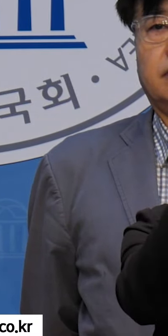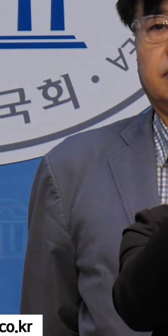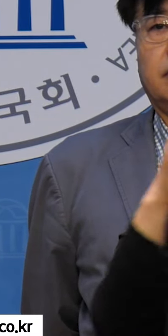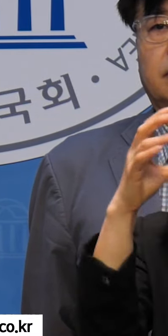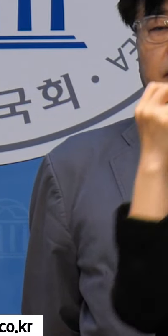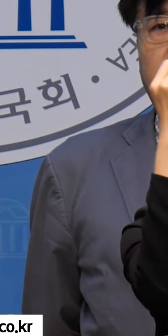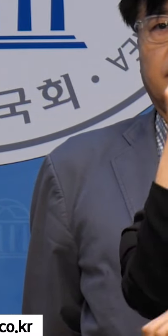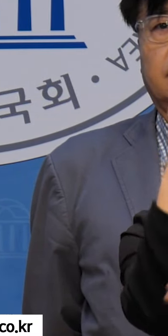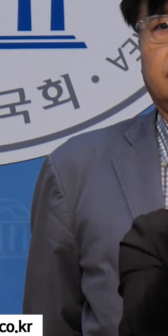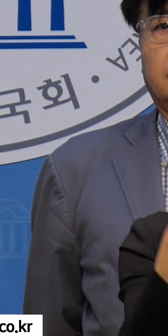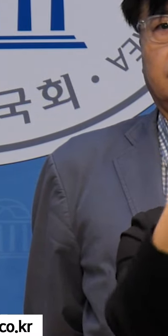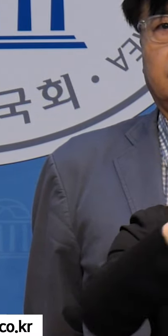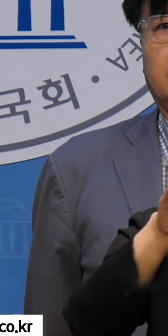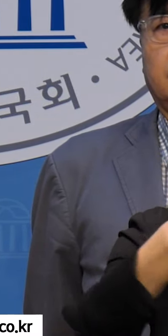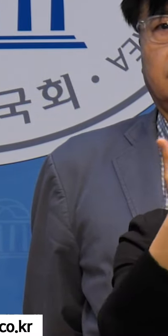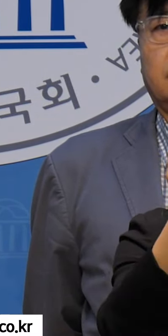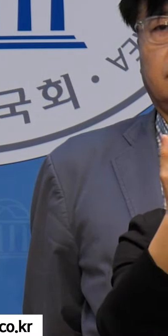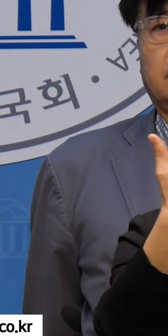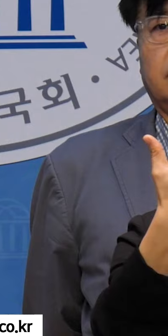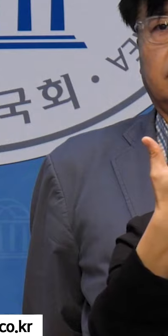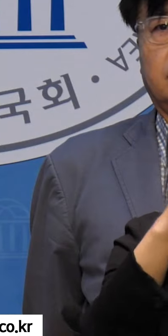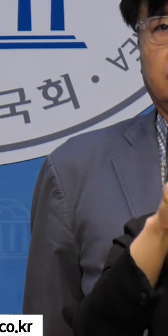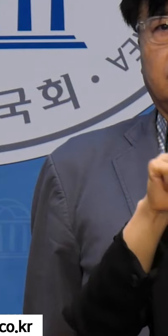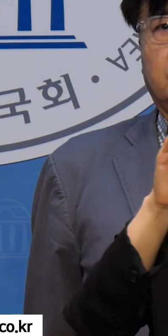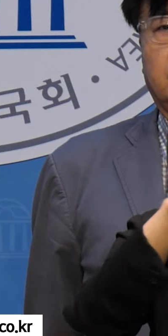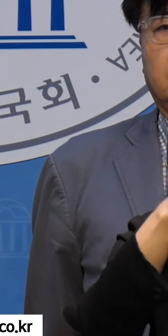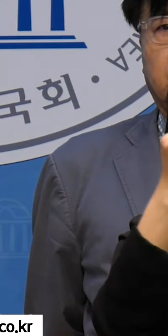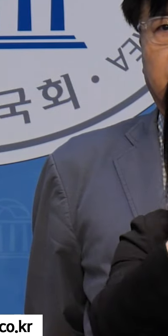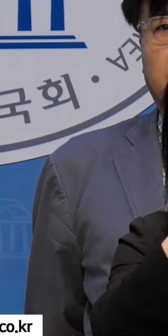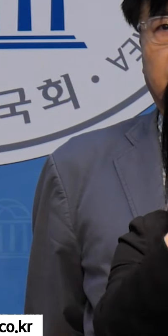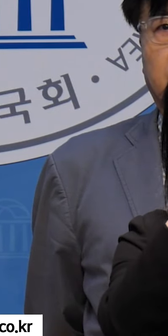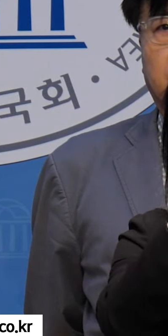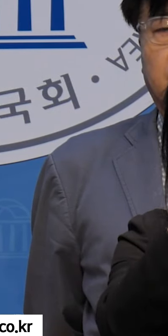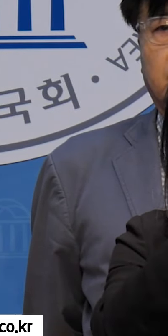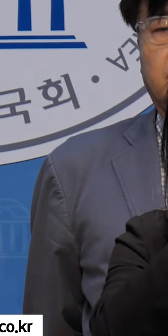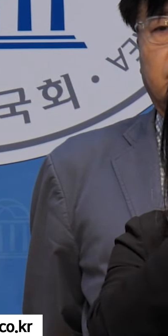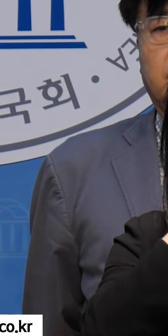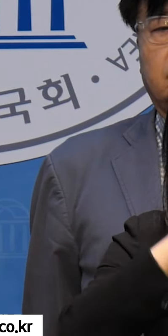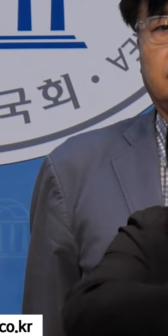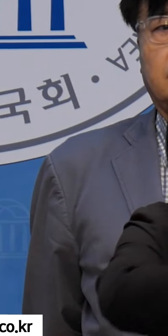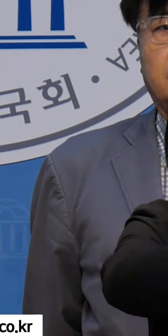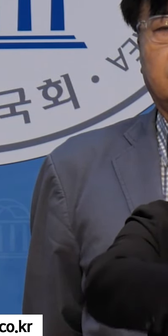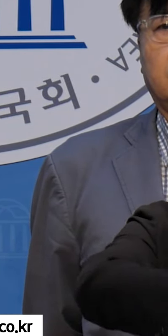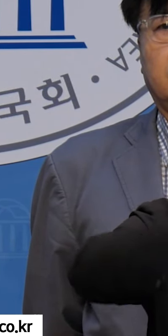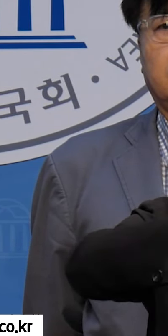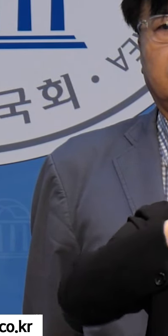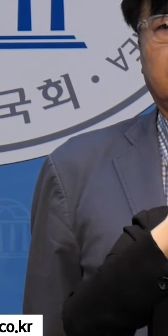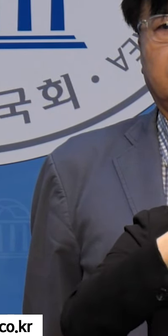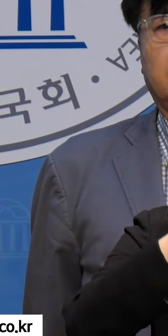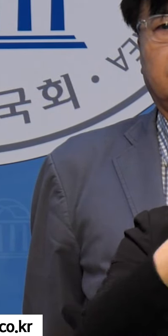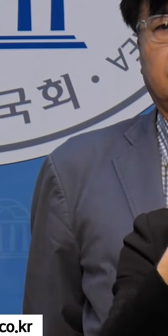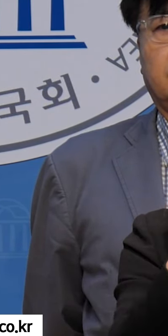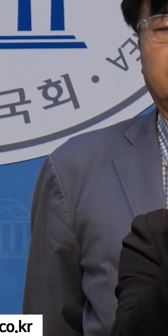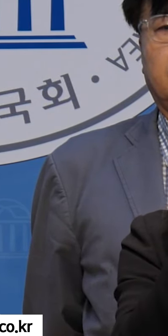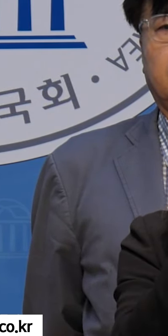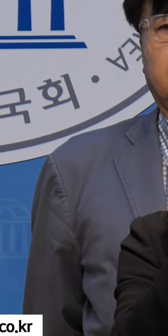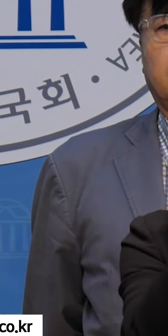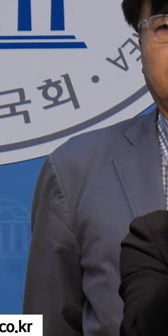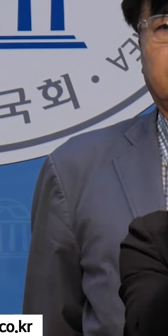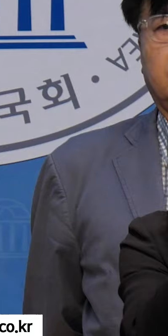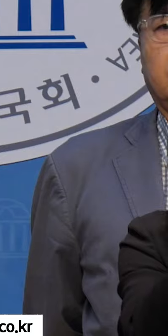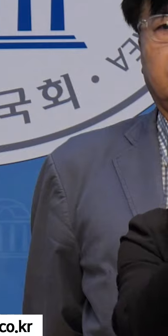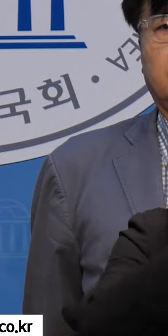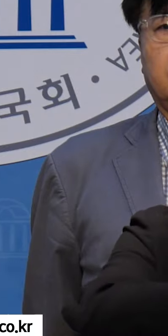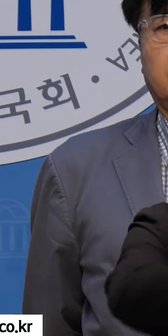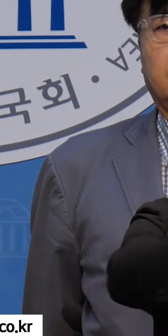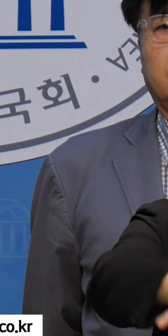자체가 87년 그러니까 중앙 집권, 수도권 집중을 유발할 수밖에 없는 산업화